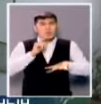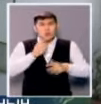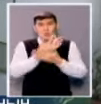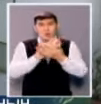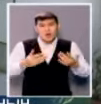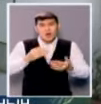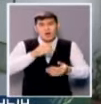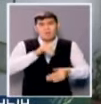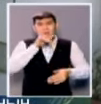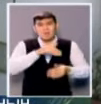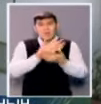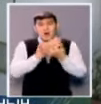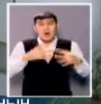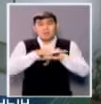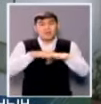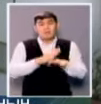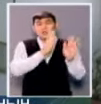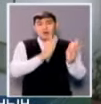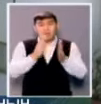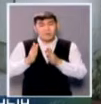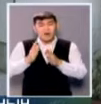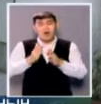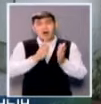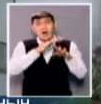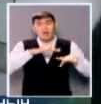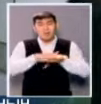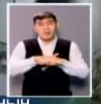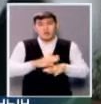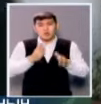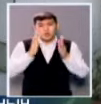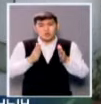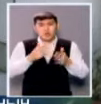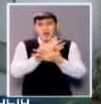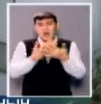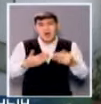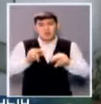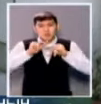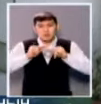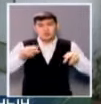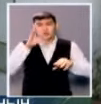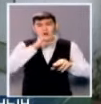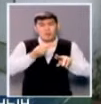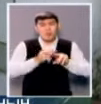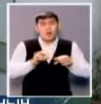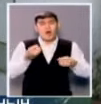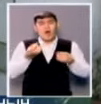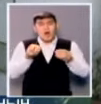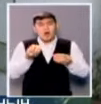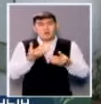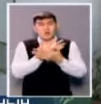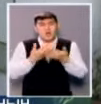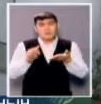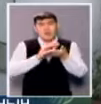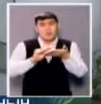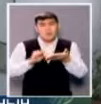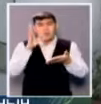да, бізде математика бірнеше салаға бөлінеді, қай саласы болса да, тек тұра қалып лекциясын оқи бере алады, және сол салаға байланысты бір есеп шығару